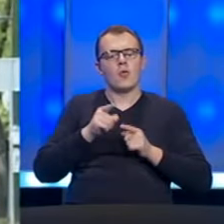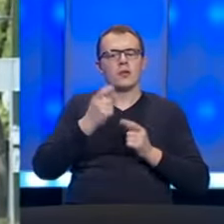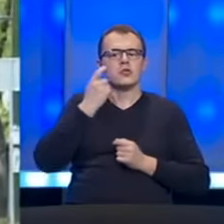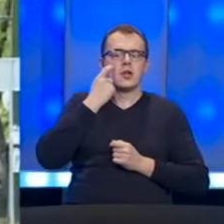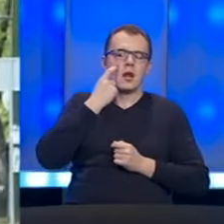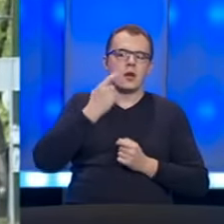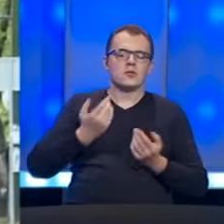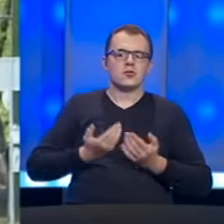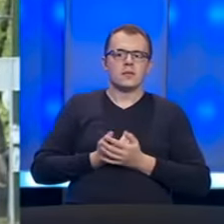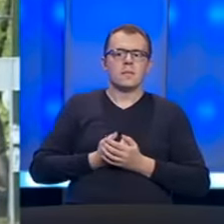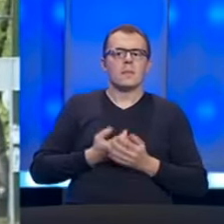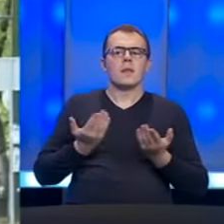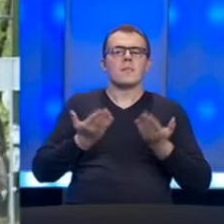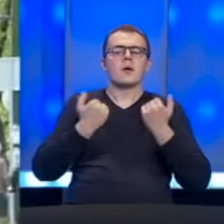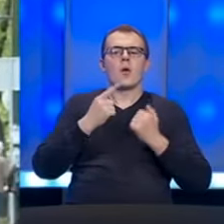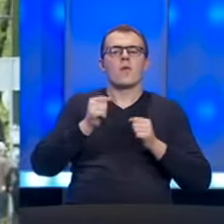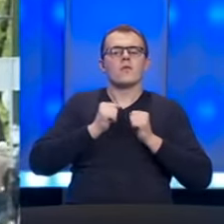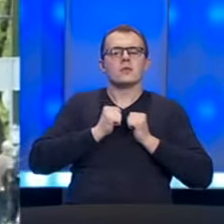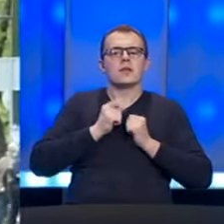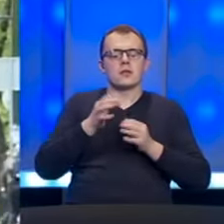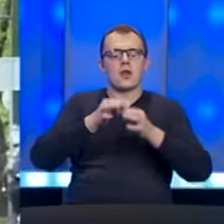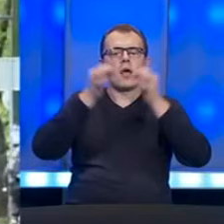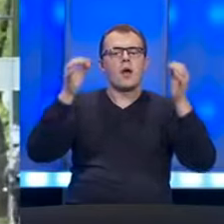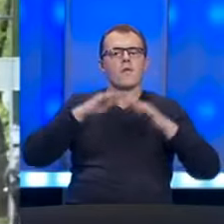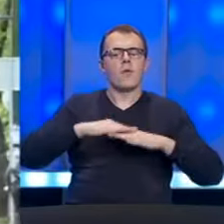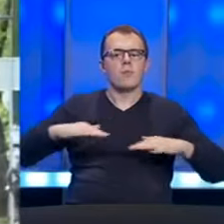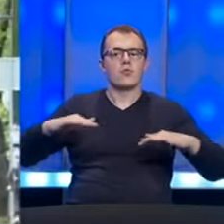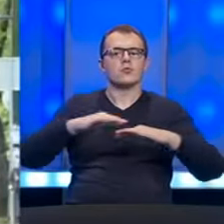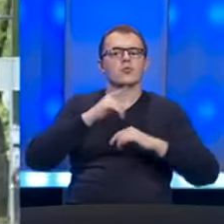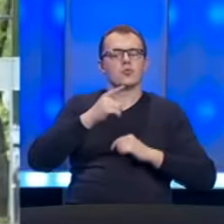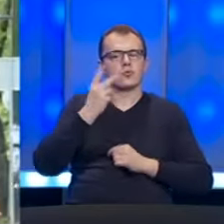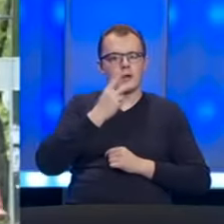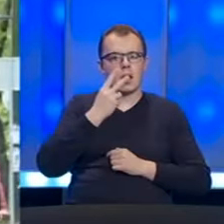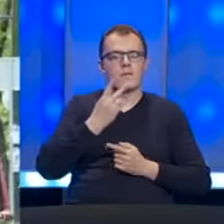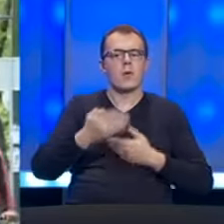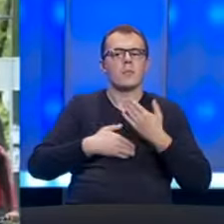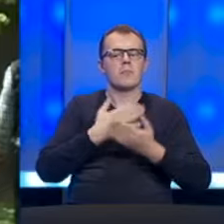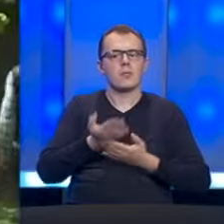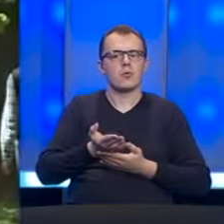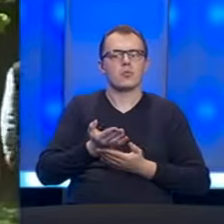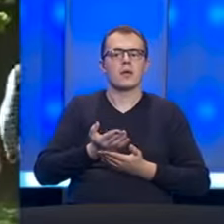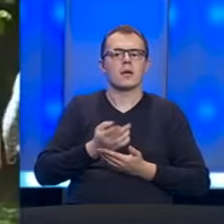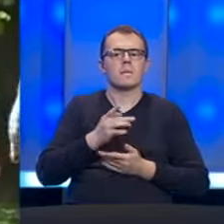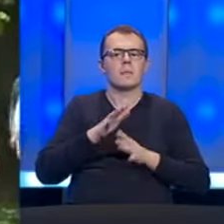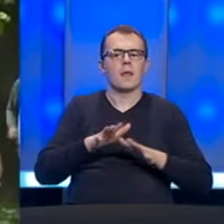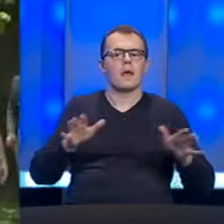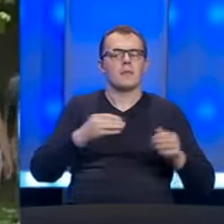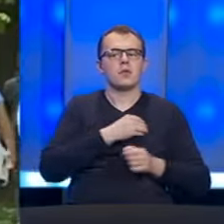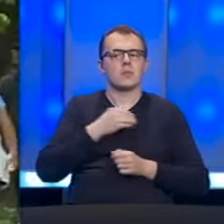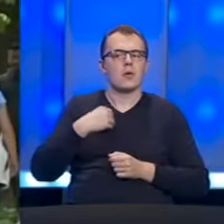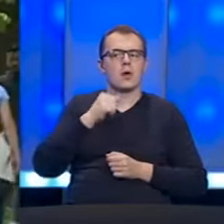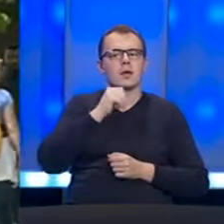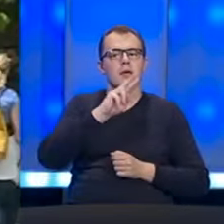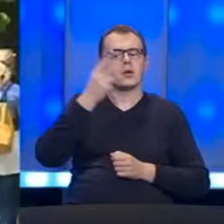način bilo kakvog zadržavanja na javnom prostoru. To su naravno i preporuke epidemiologa i